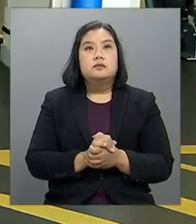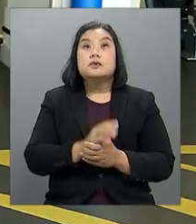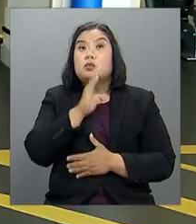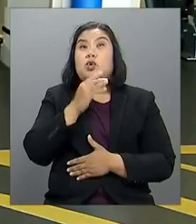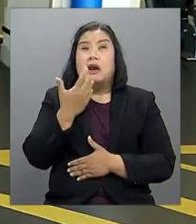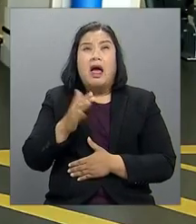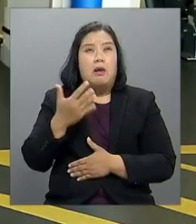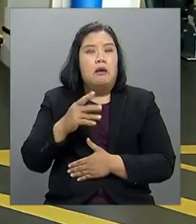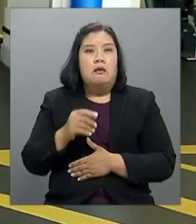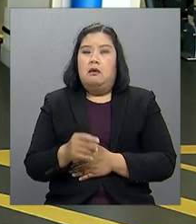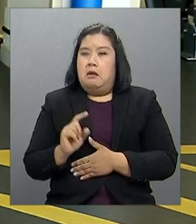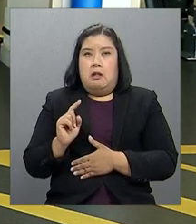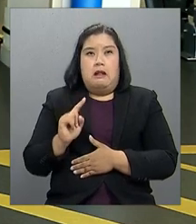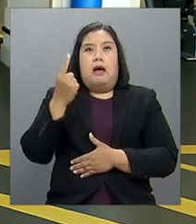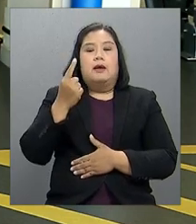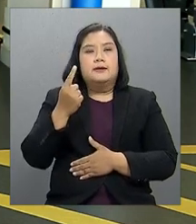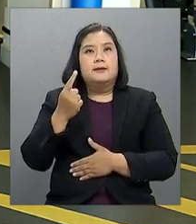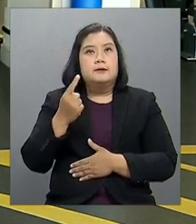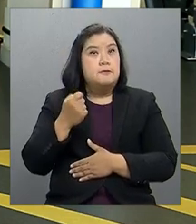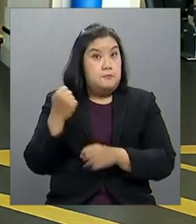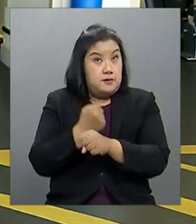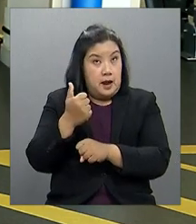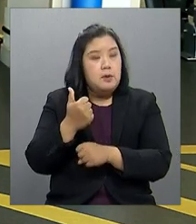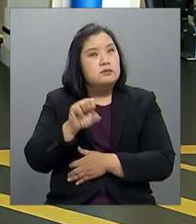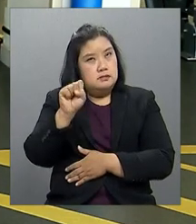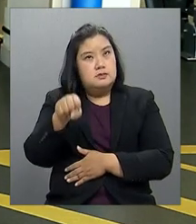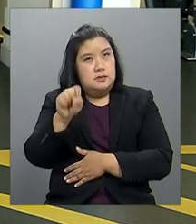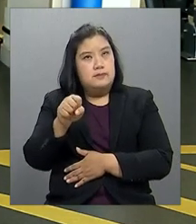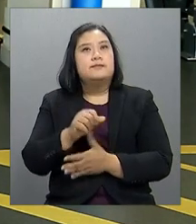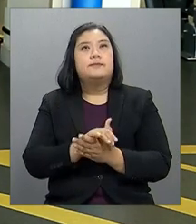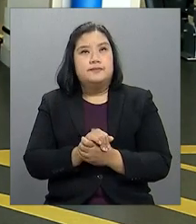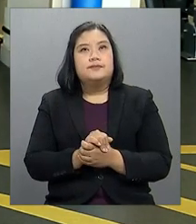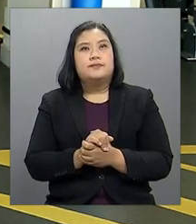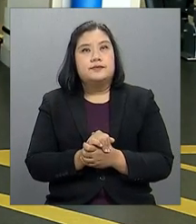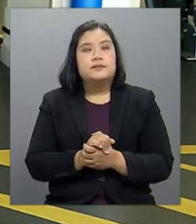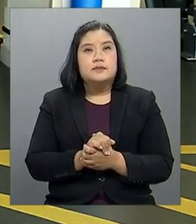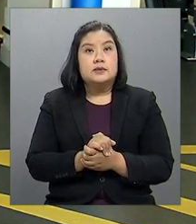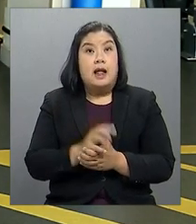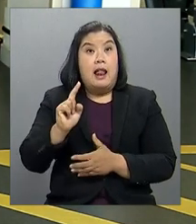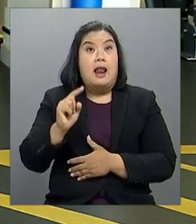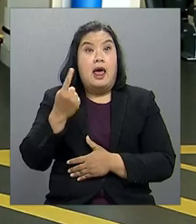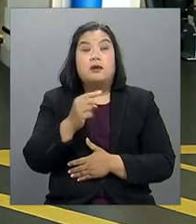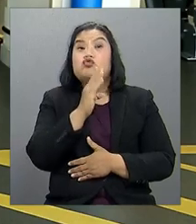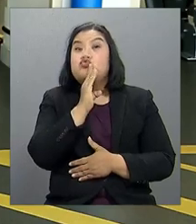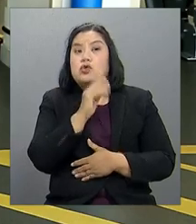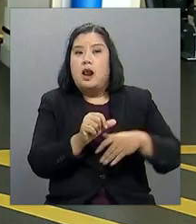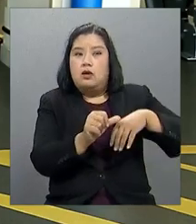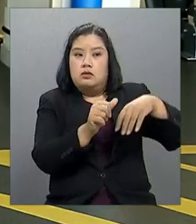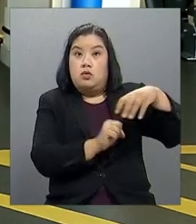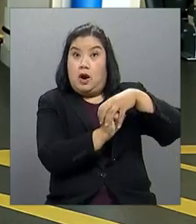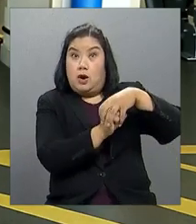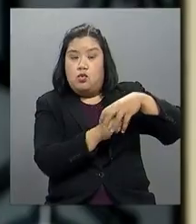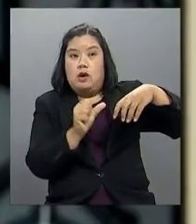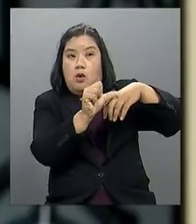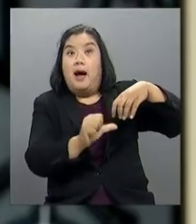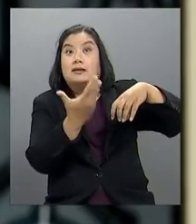เราเริ่มได้เลยใช่ไหมคะ เริ่มเลยค่ะโดยปกติก็คือวันแรกหลังการผ่าตัดเลยนะคะนักกายภาพบำบัดจะเ